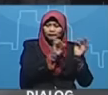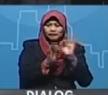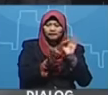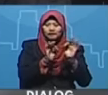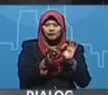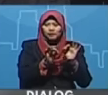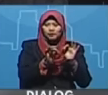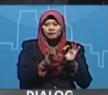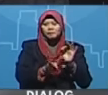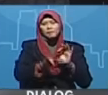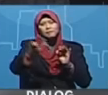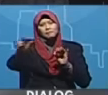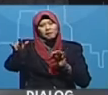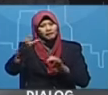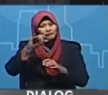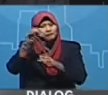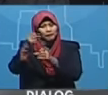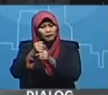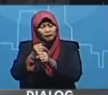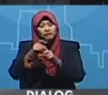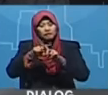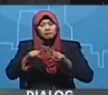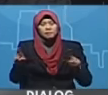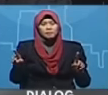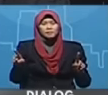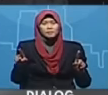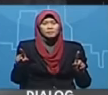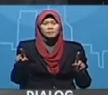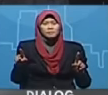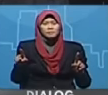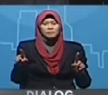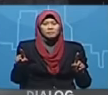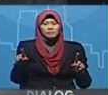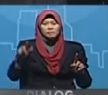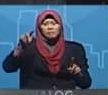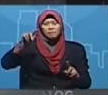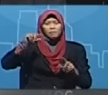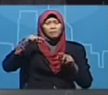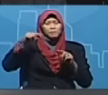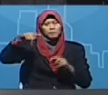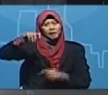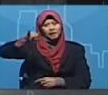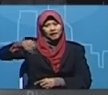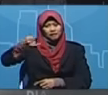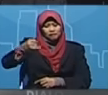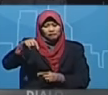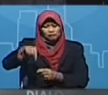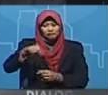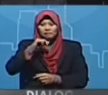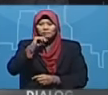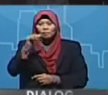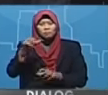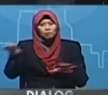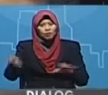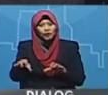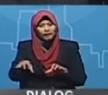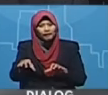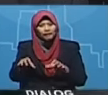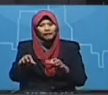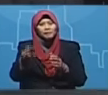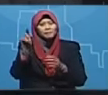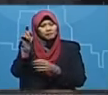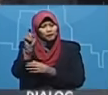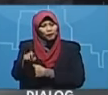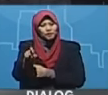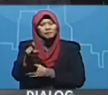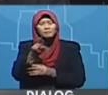ni tidak dapat dan sebagainya, tapi ini betul-betul application tidak dilaksanakan. Uh-huh. Ataupun apa ni, jadi sepatutnya duit tu dikembalikan.